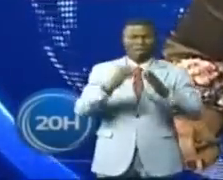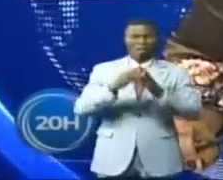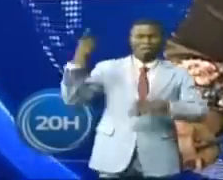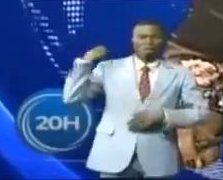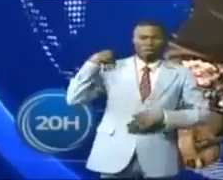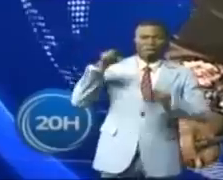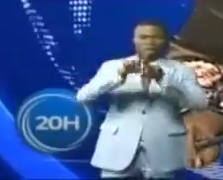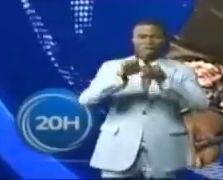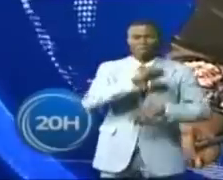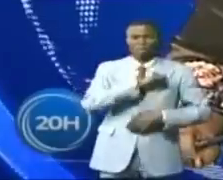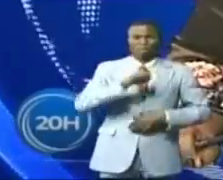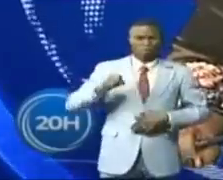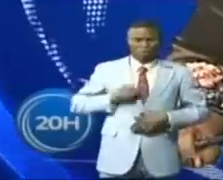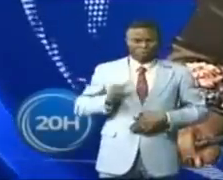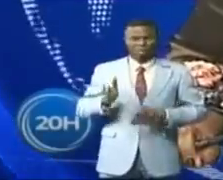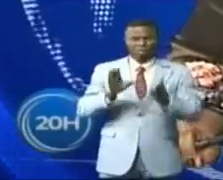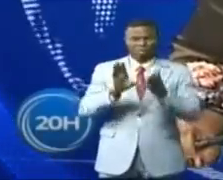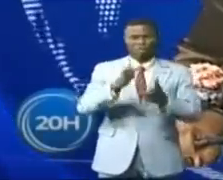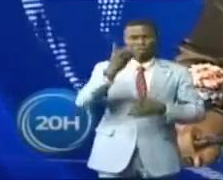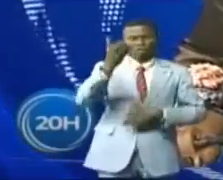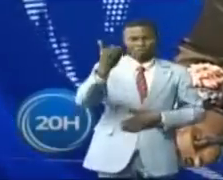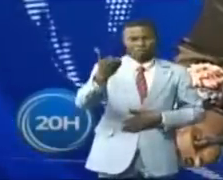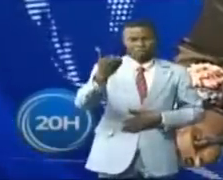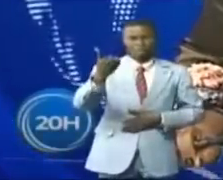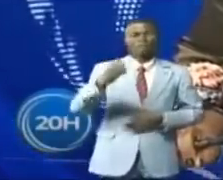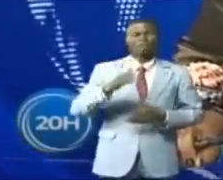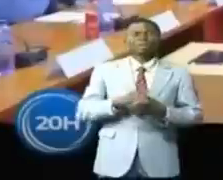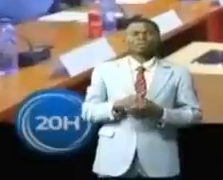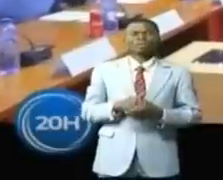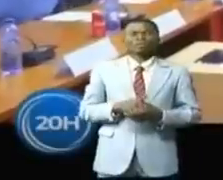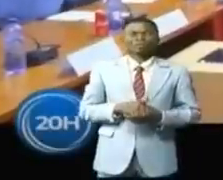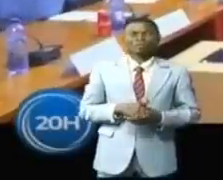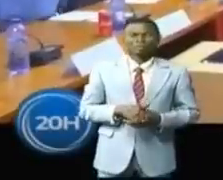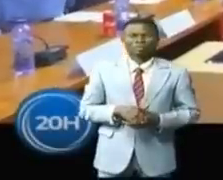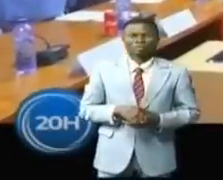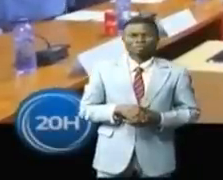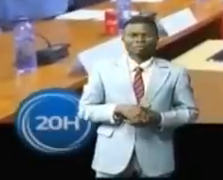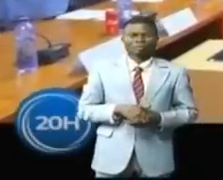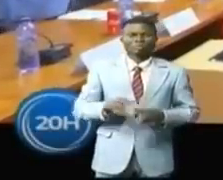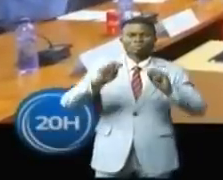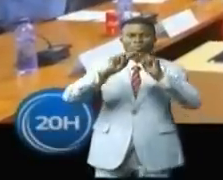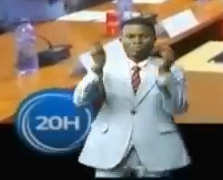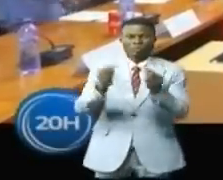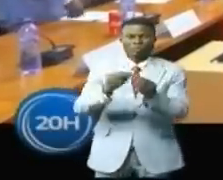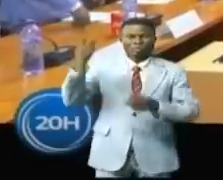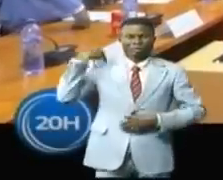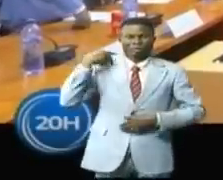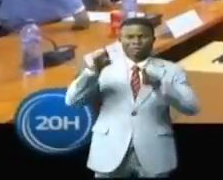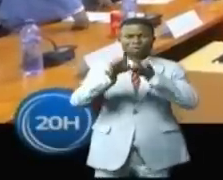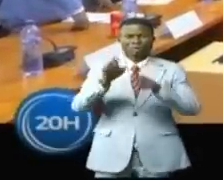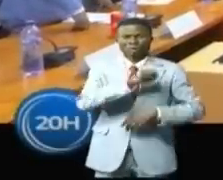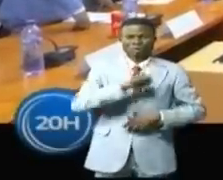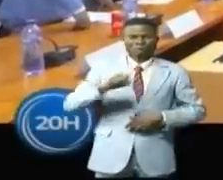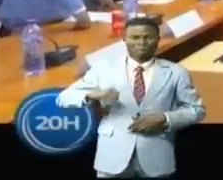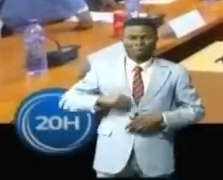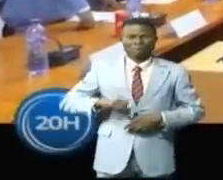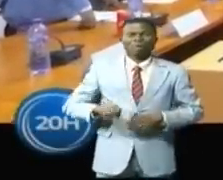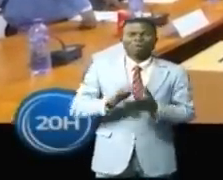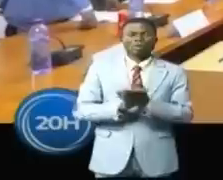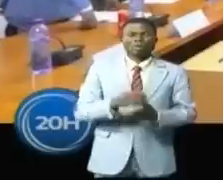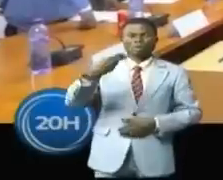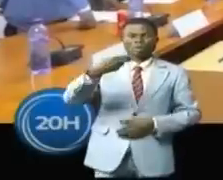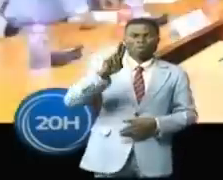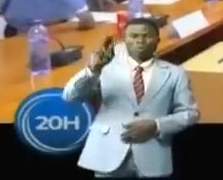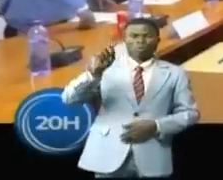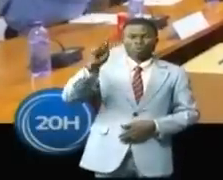et sénateurs Hutu. Patit Ndwangou, Marcel Mubenga, encore une fois. Le caucus des députés et sénateurs Hutu, préoccupés par la